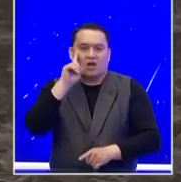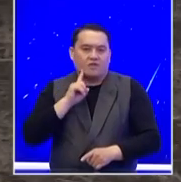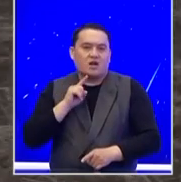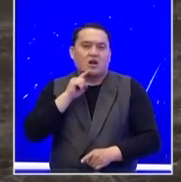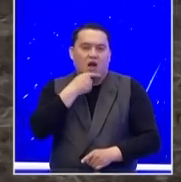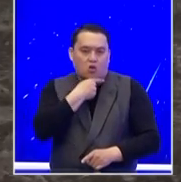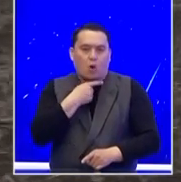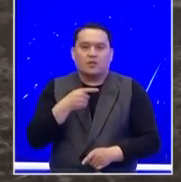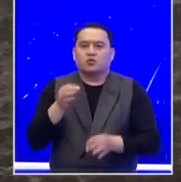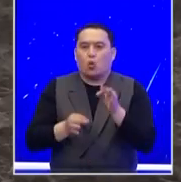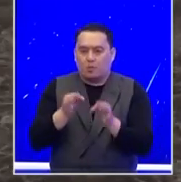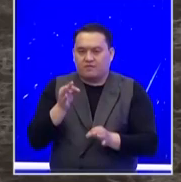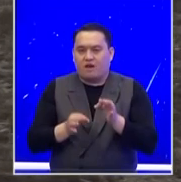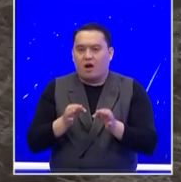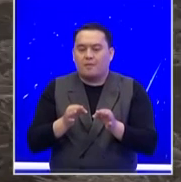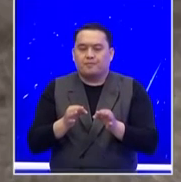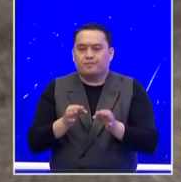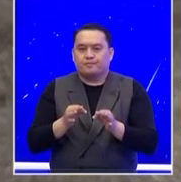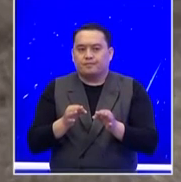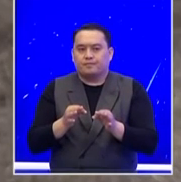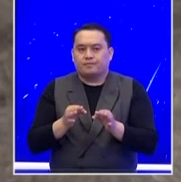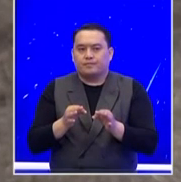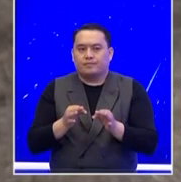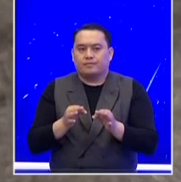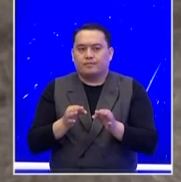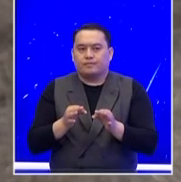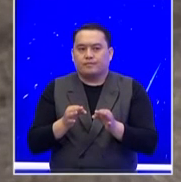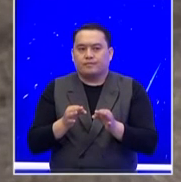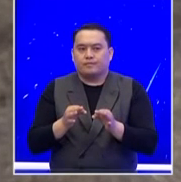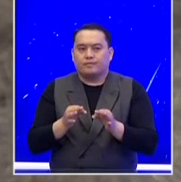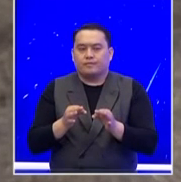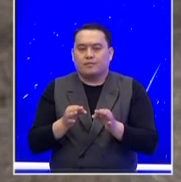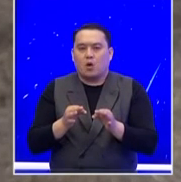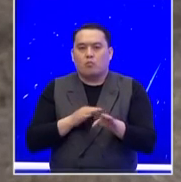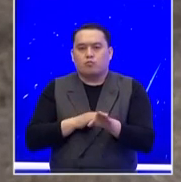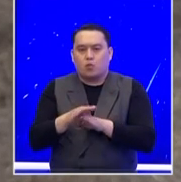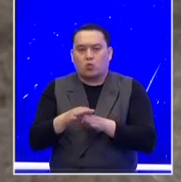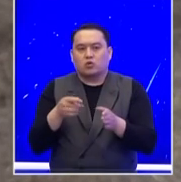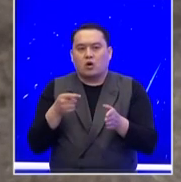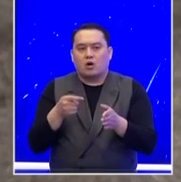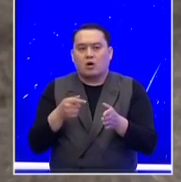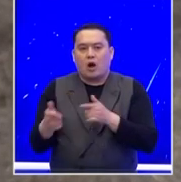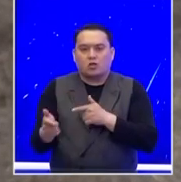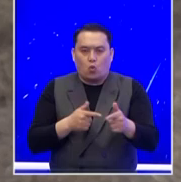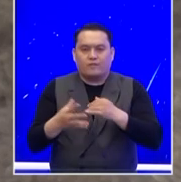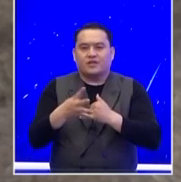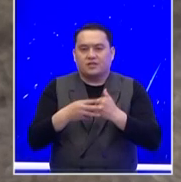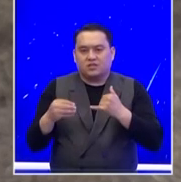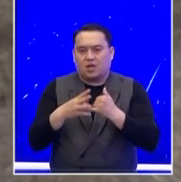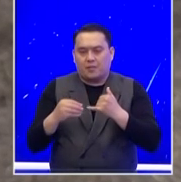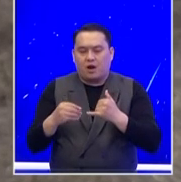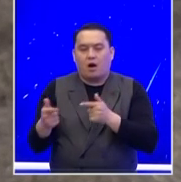солярку. Кроме этого, полностью мы подкормили озимы на площадь 1500